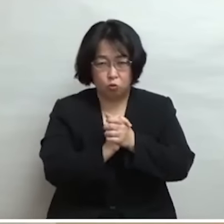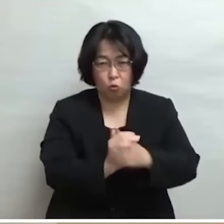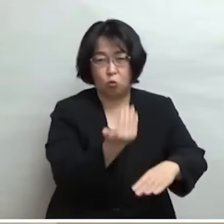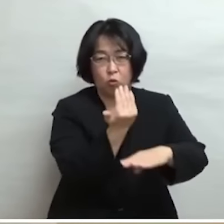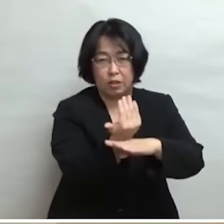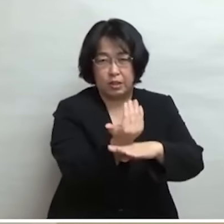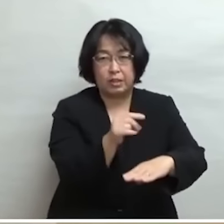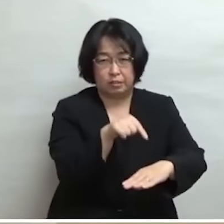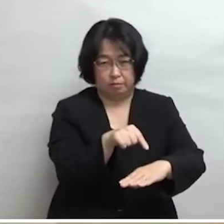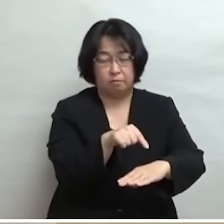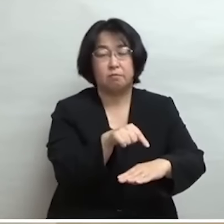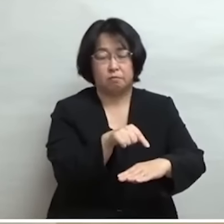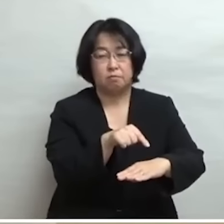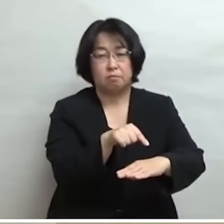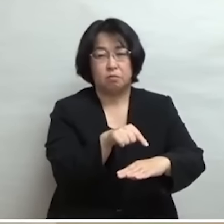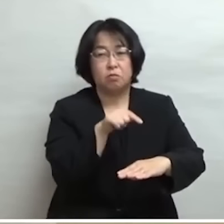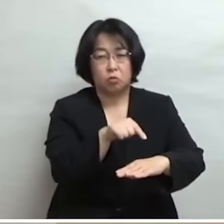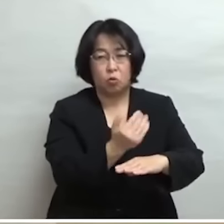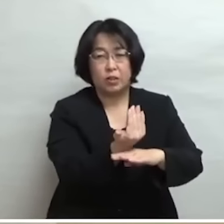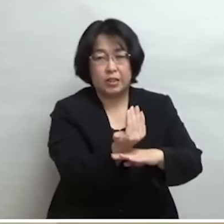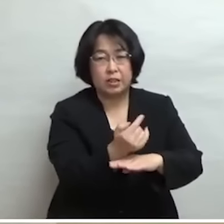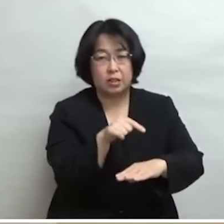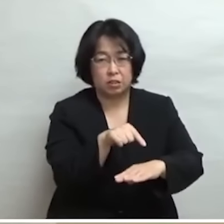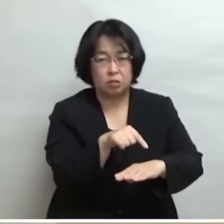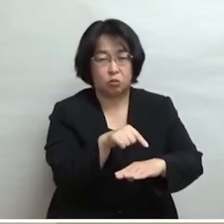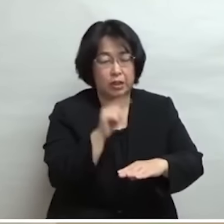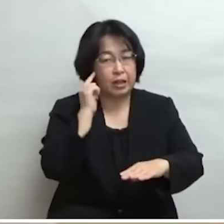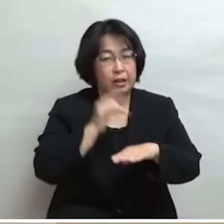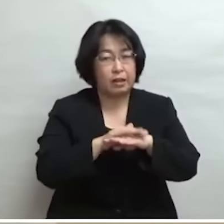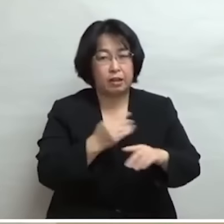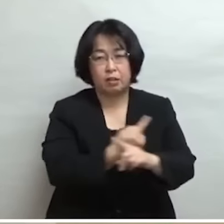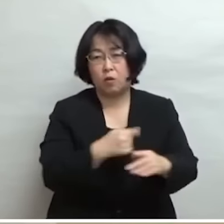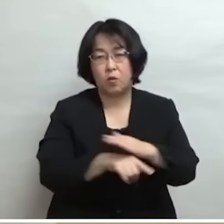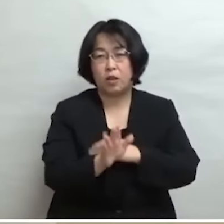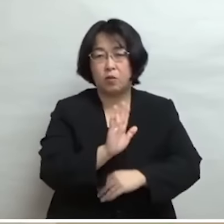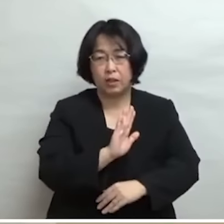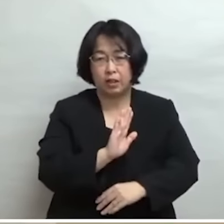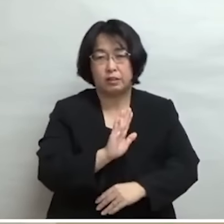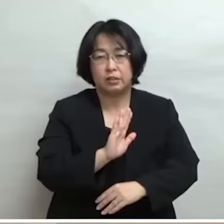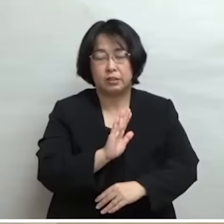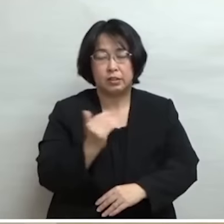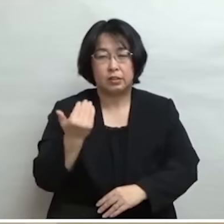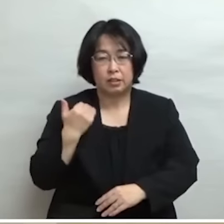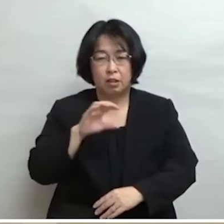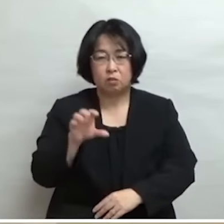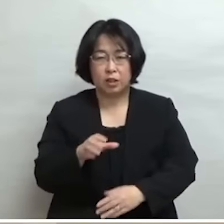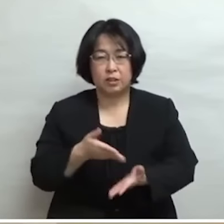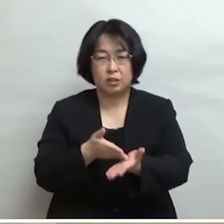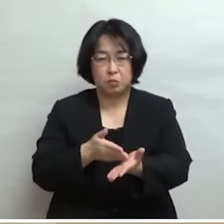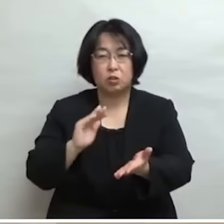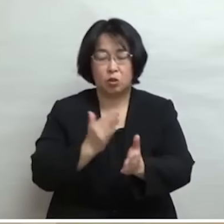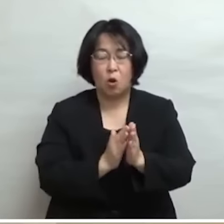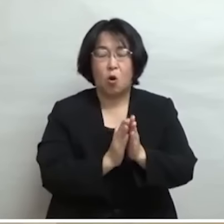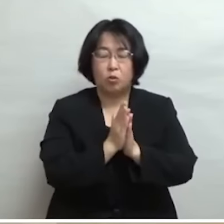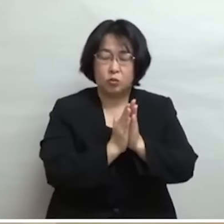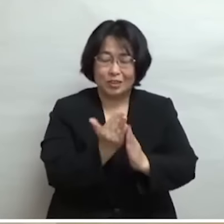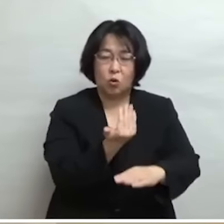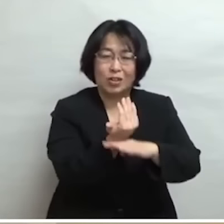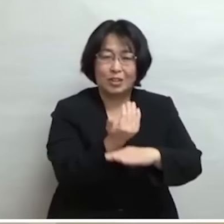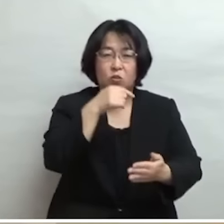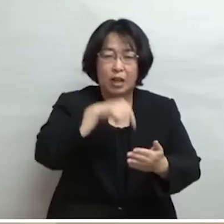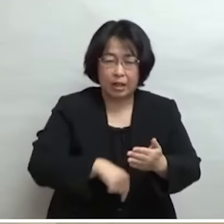その碑そのものに対して変わったということでは考えてございません。ただ先ほど申し上げている通り、やはりその追悼式の中で政治的発